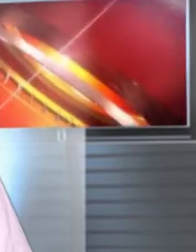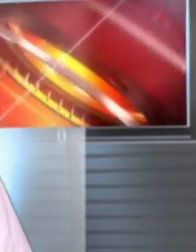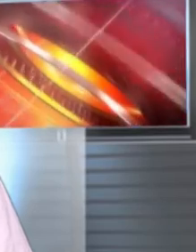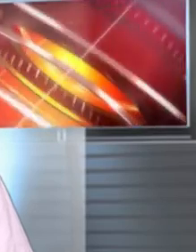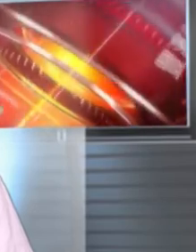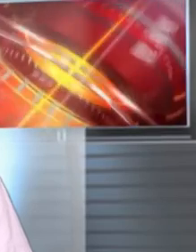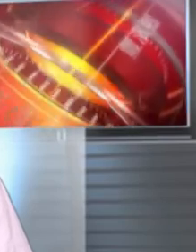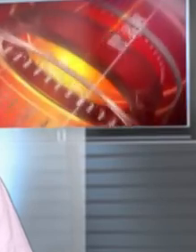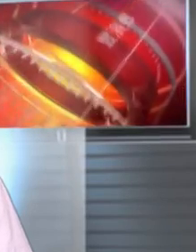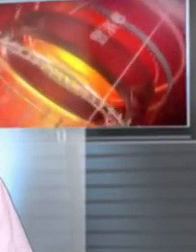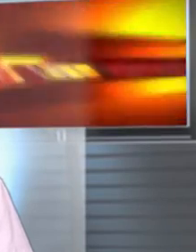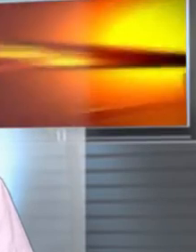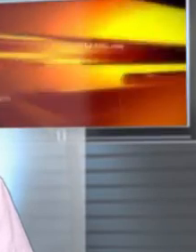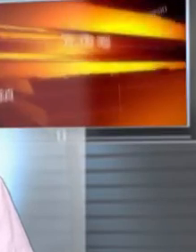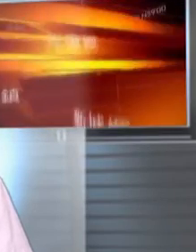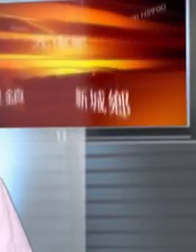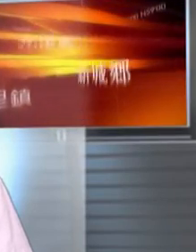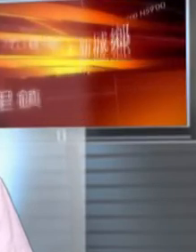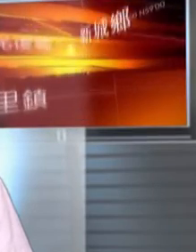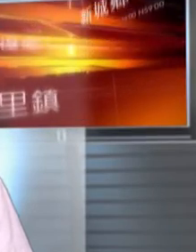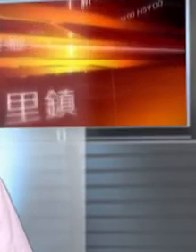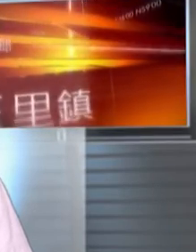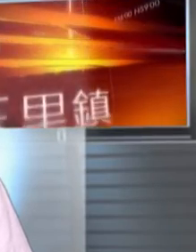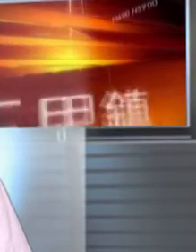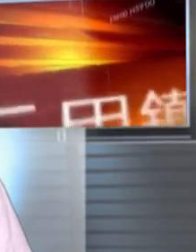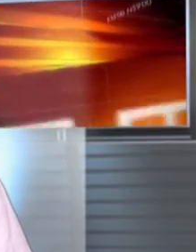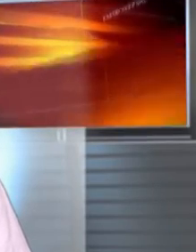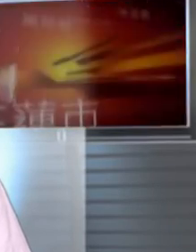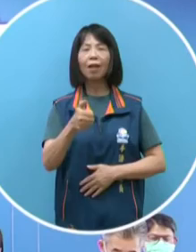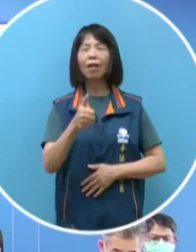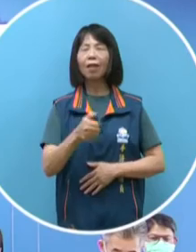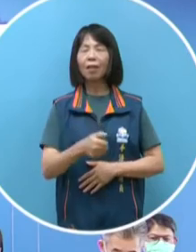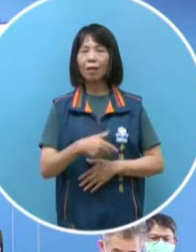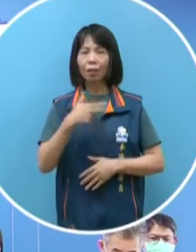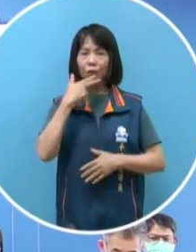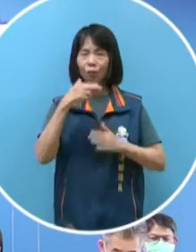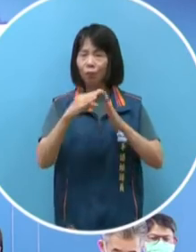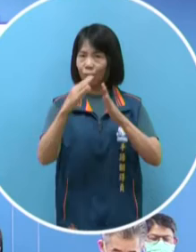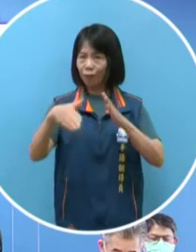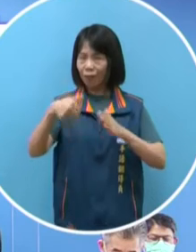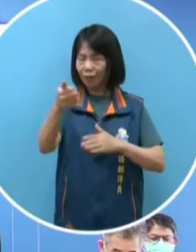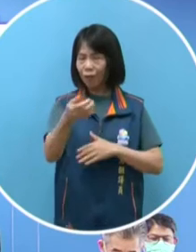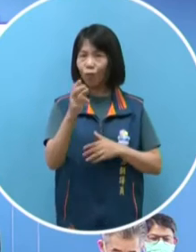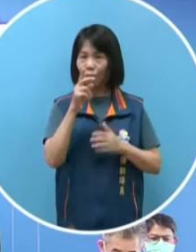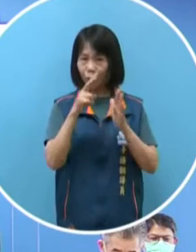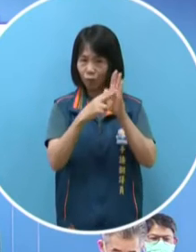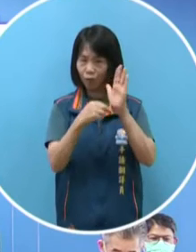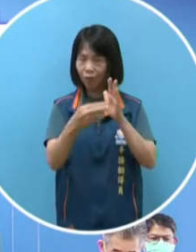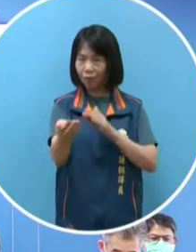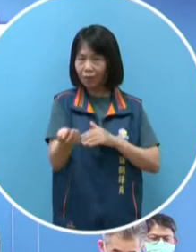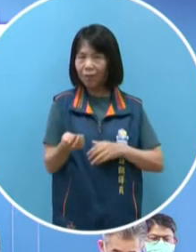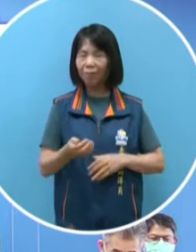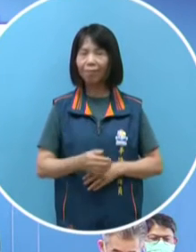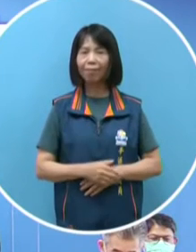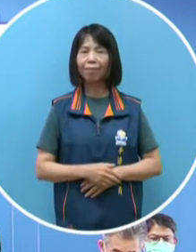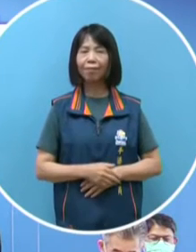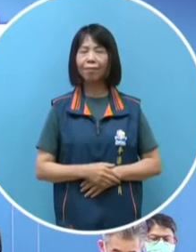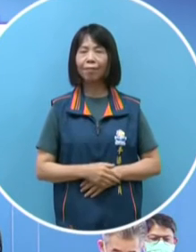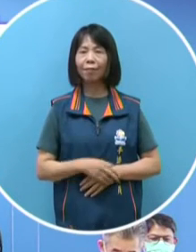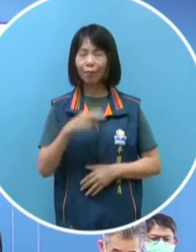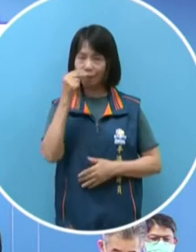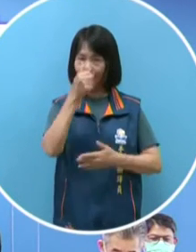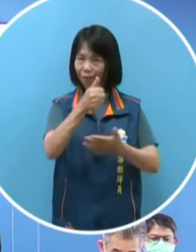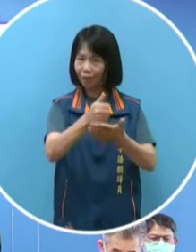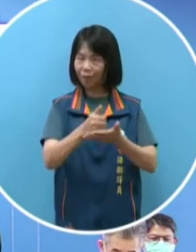表示已推出了网络预约的规划，请民众特别留意。已经连续第十八天零确诊的花莲，六号下